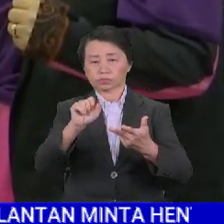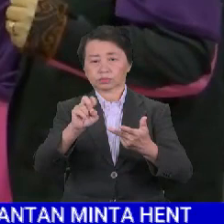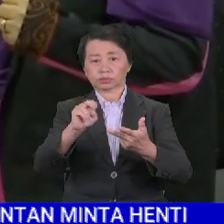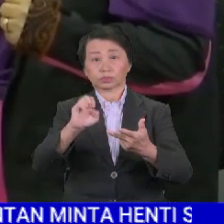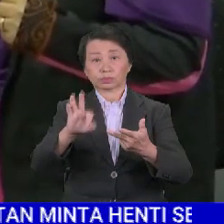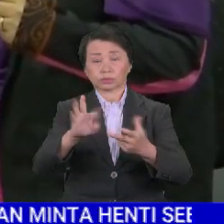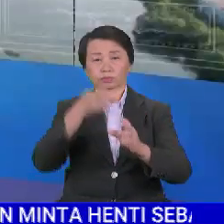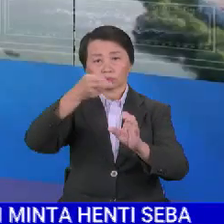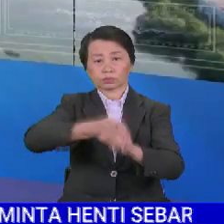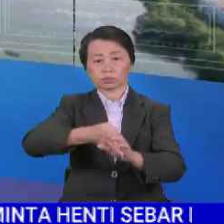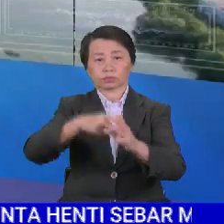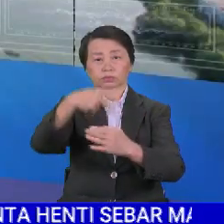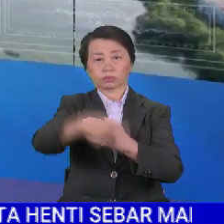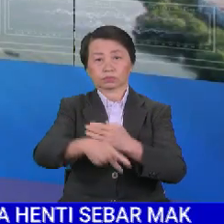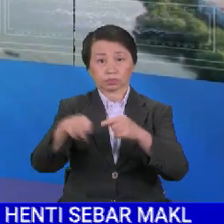ini.